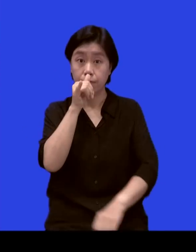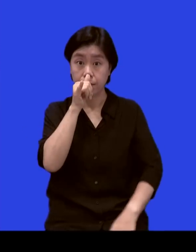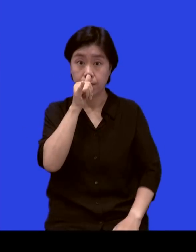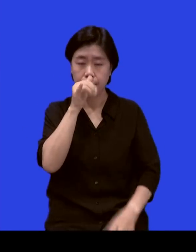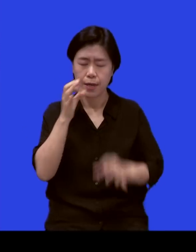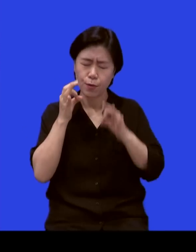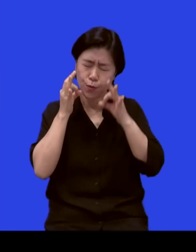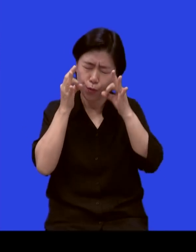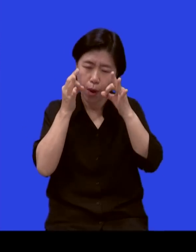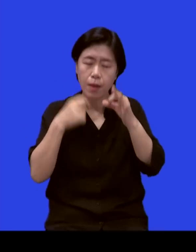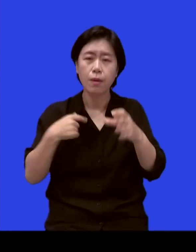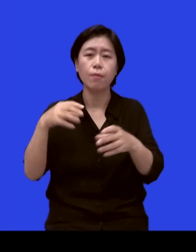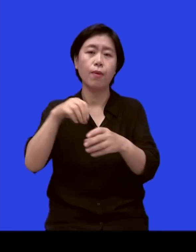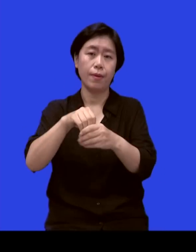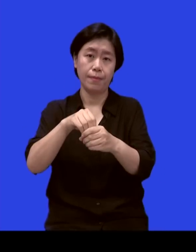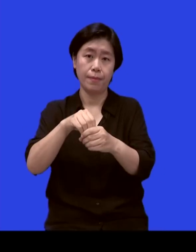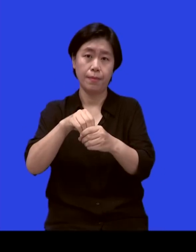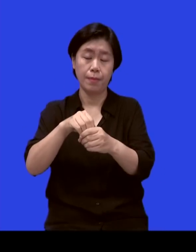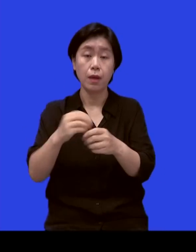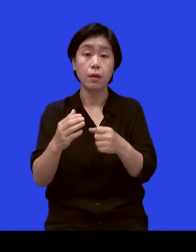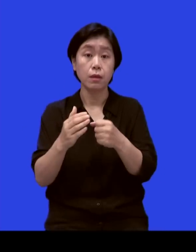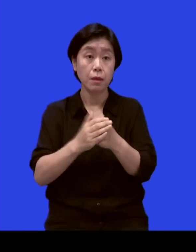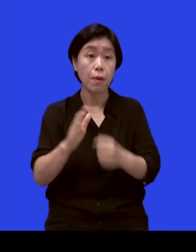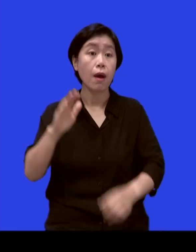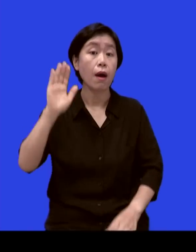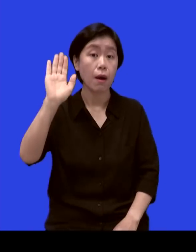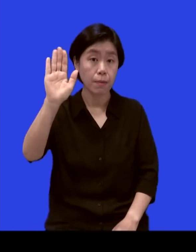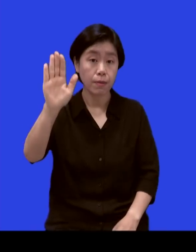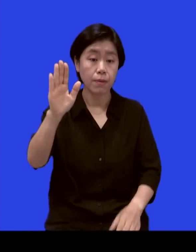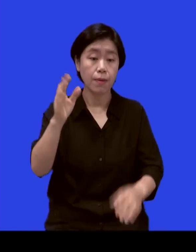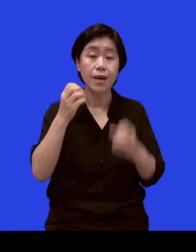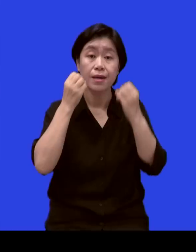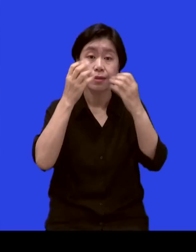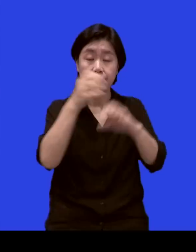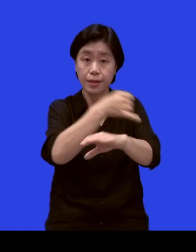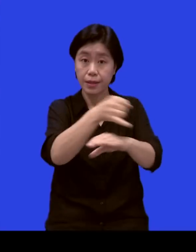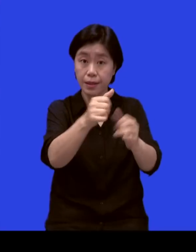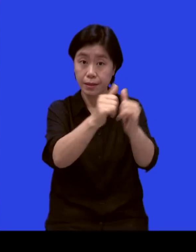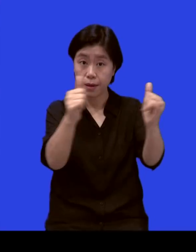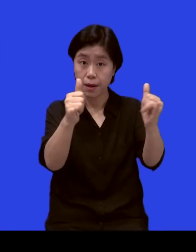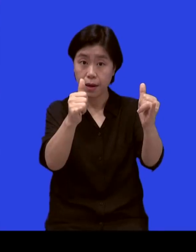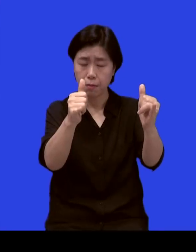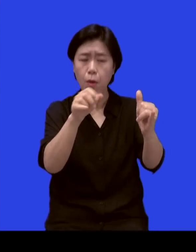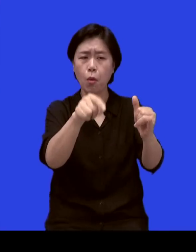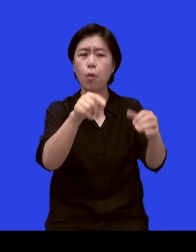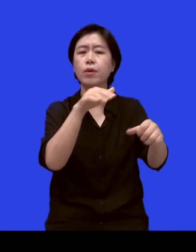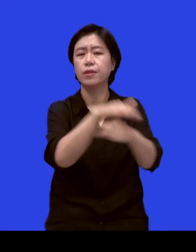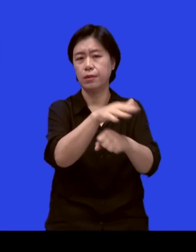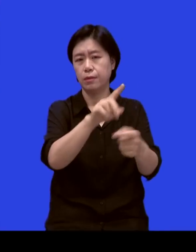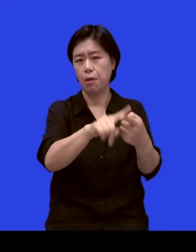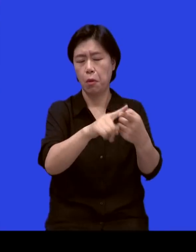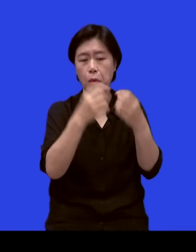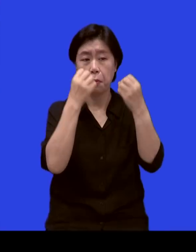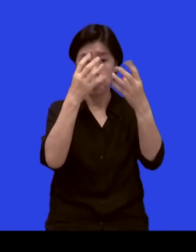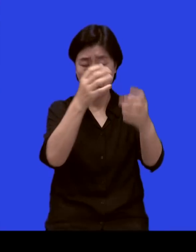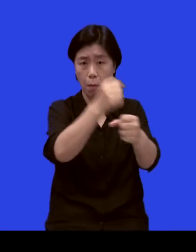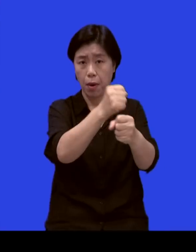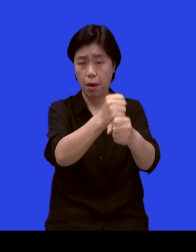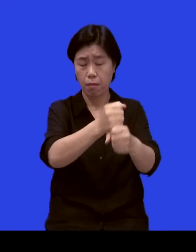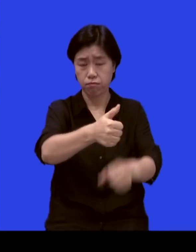애를 썼으니까 다른 분은 다른 디자인으로 하는 게 맞는 것 같다. 그랬더니